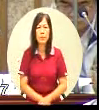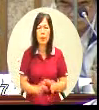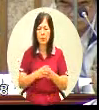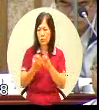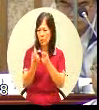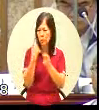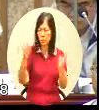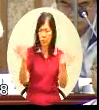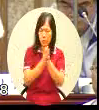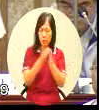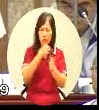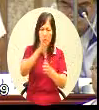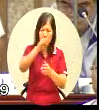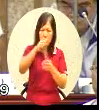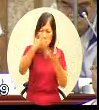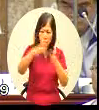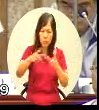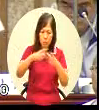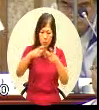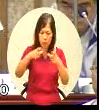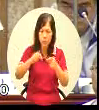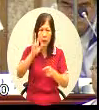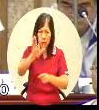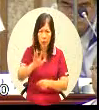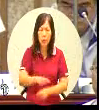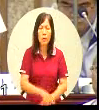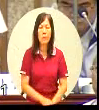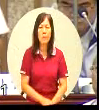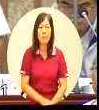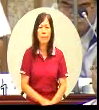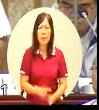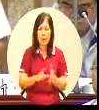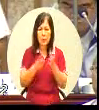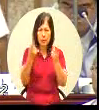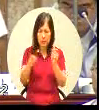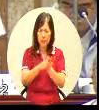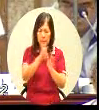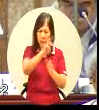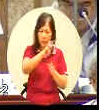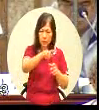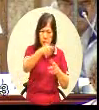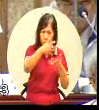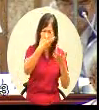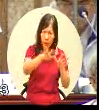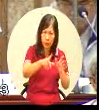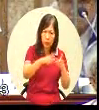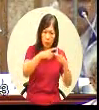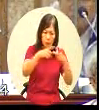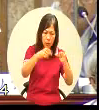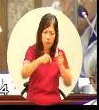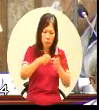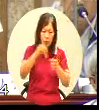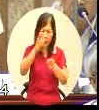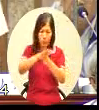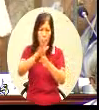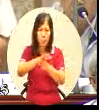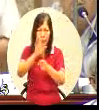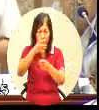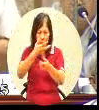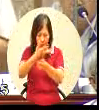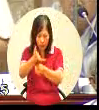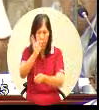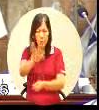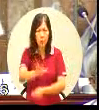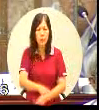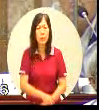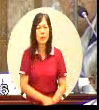共换了9000多张，但是同时，也有3614张是来补发的。那我再顺便